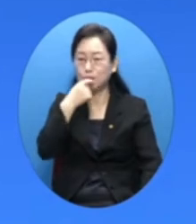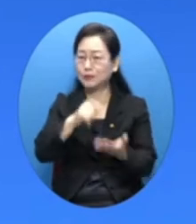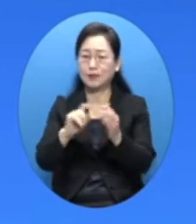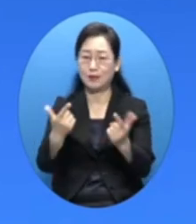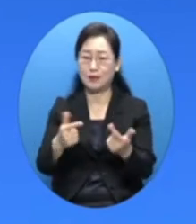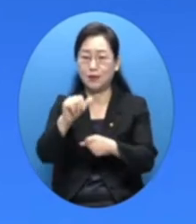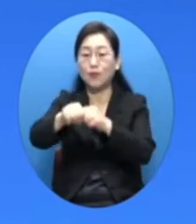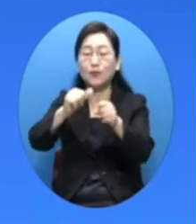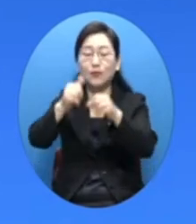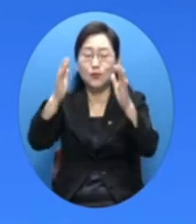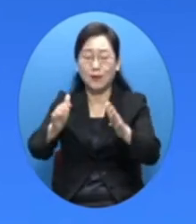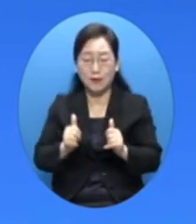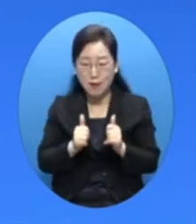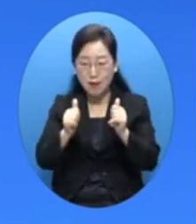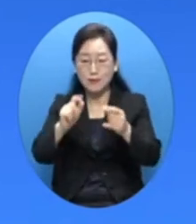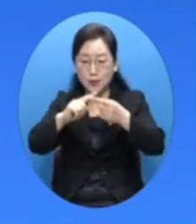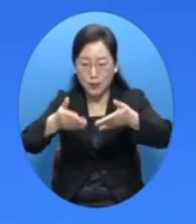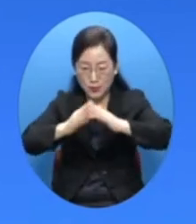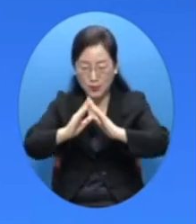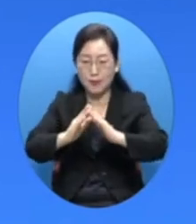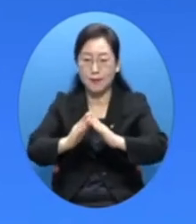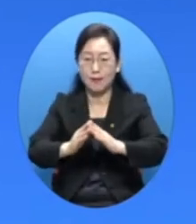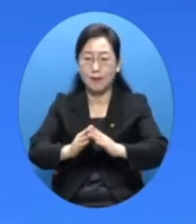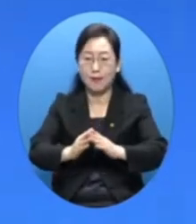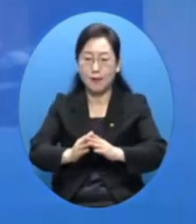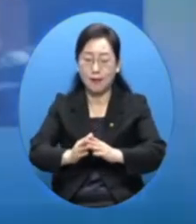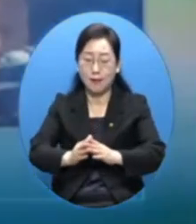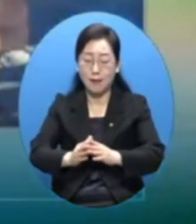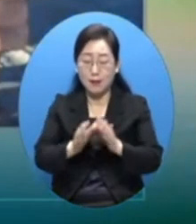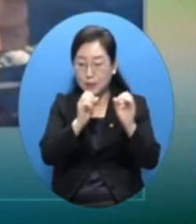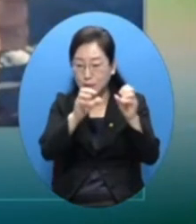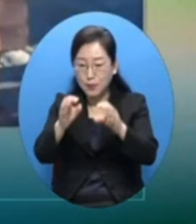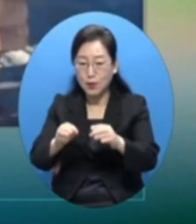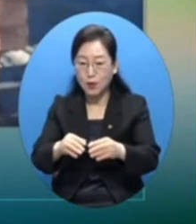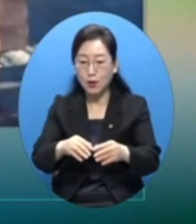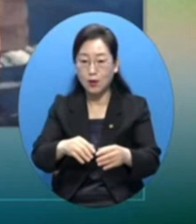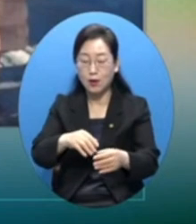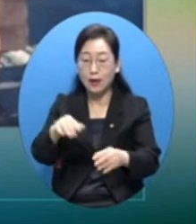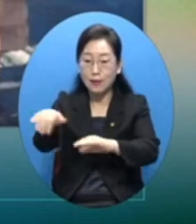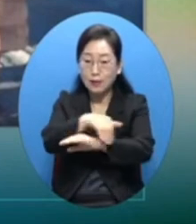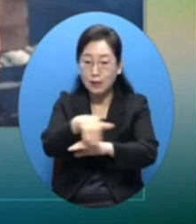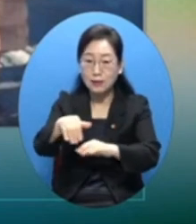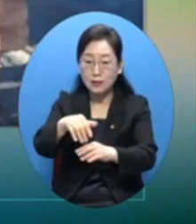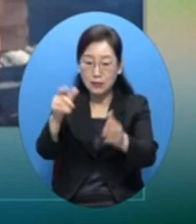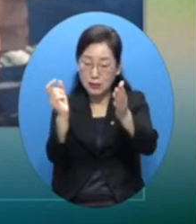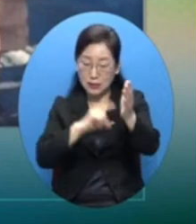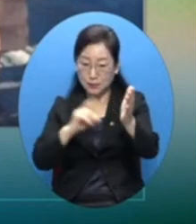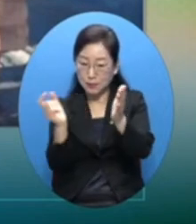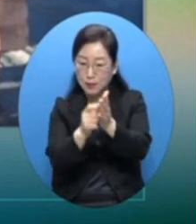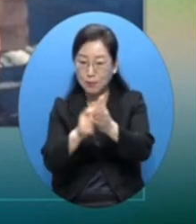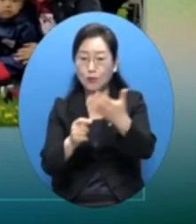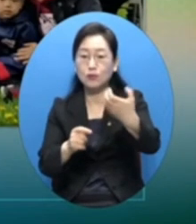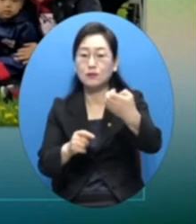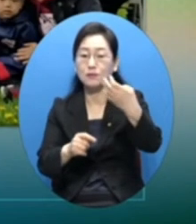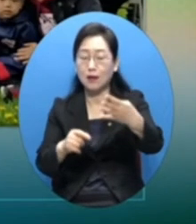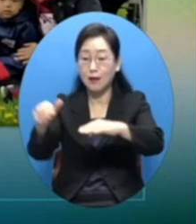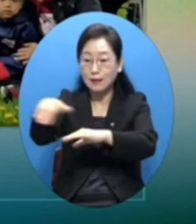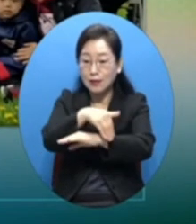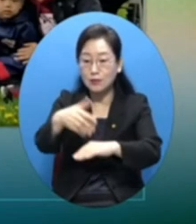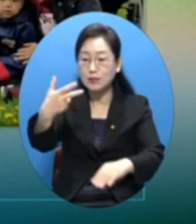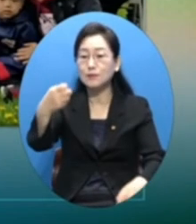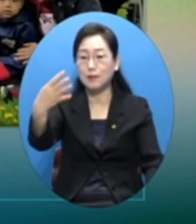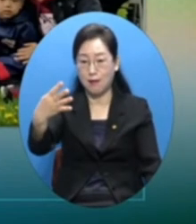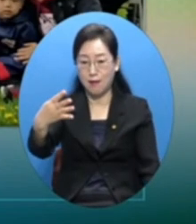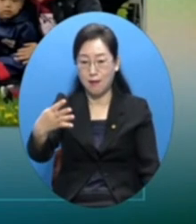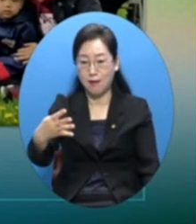동안 열심히 교회를 개척해서 재적성도 94명, 출석성도 70여 명이 되어서 성전 건축을 이루게